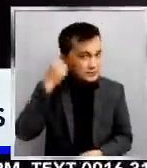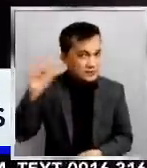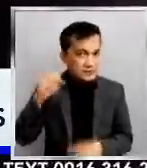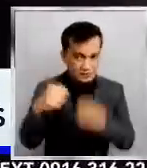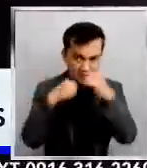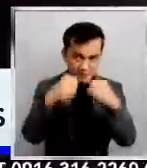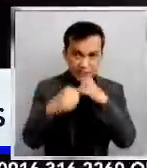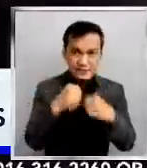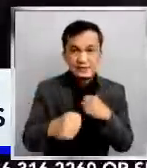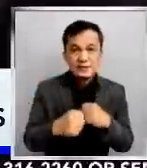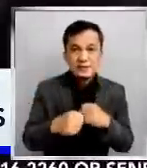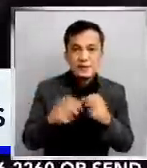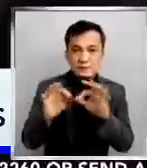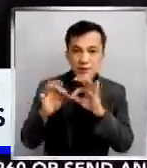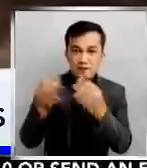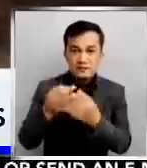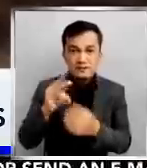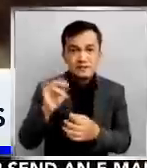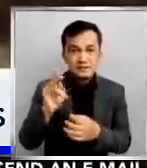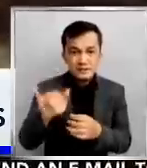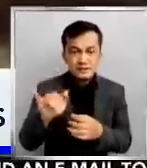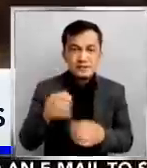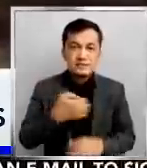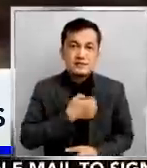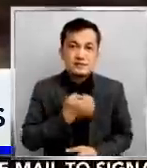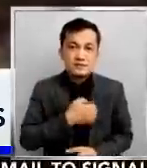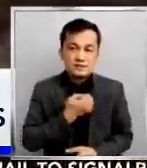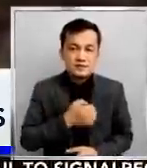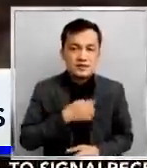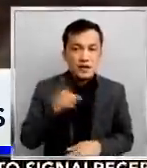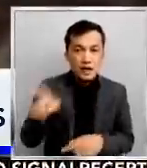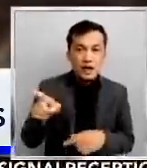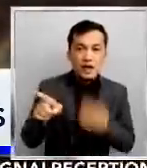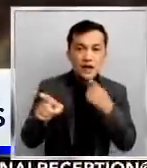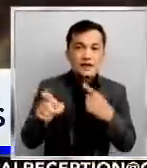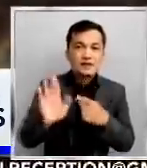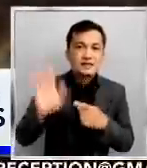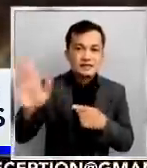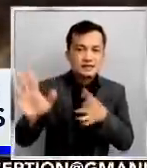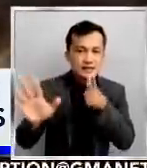Nesthy naging emosyonal, lalo na ang kanyang ina.